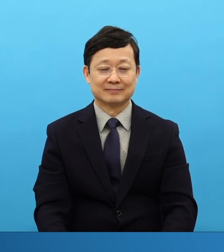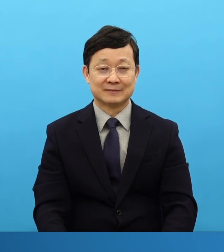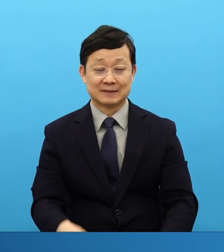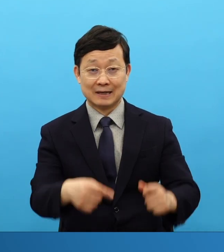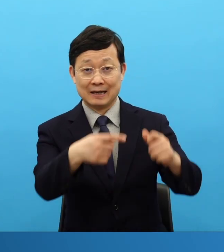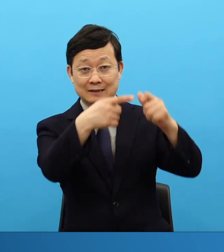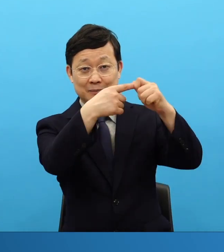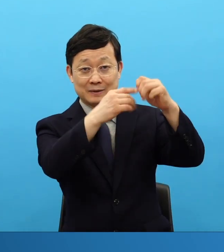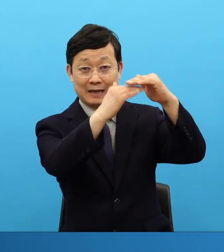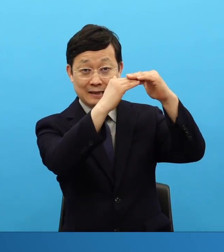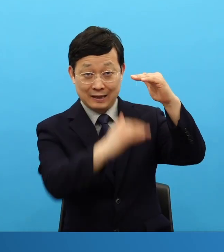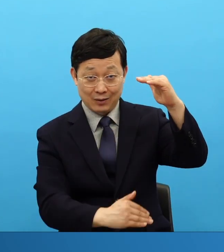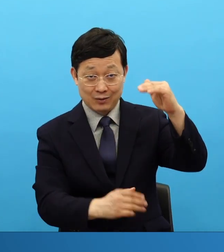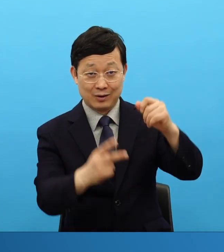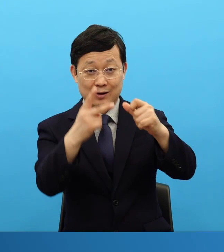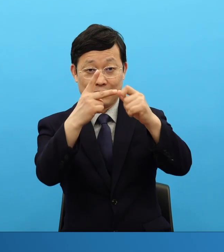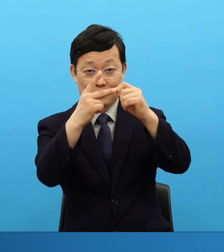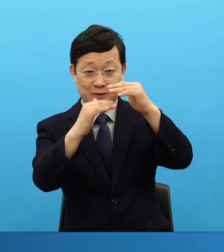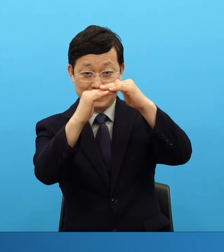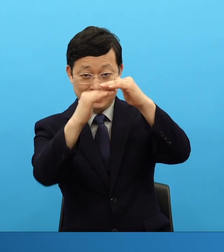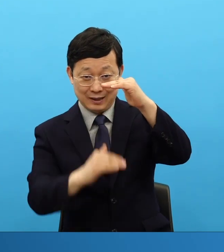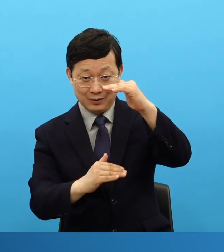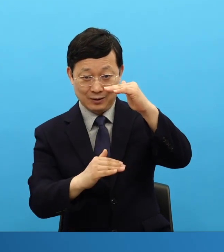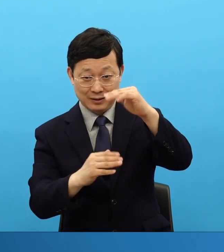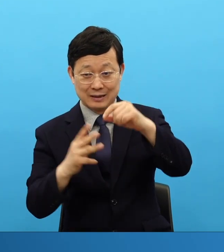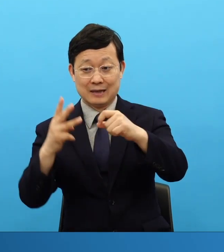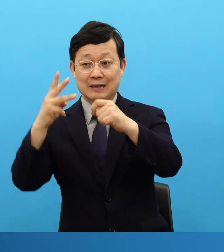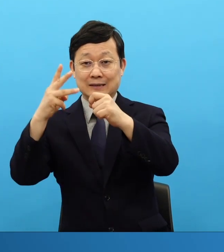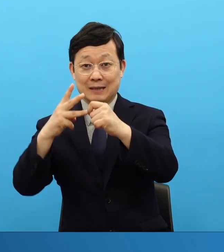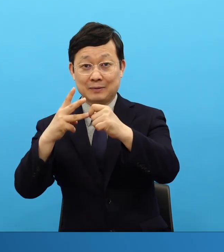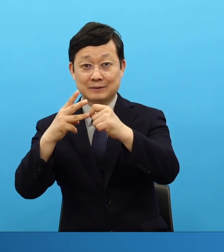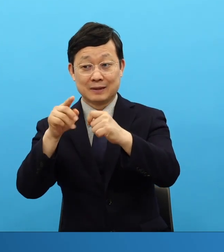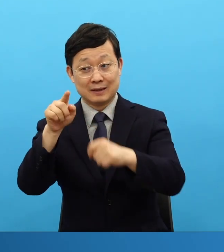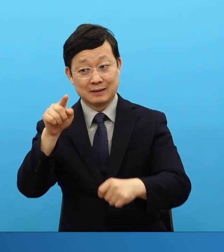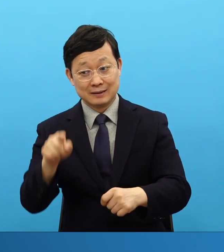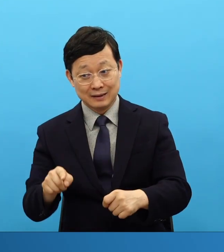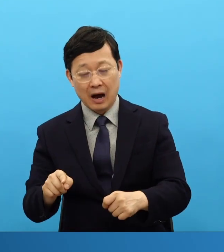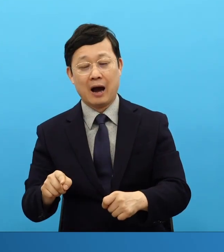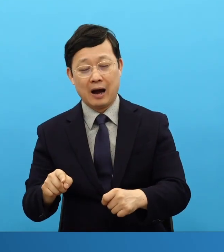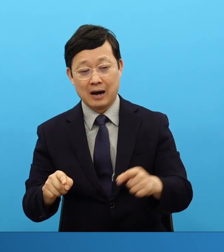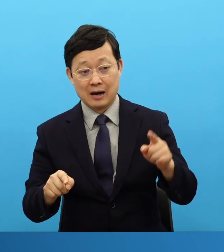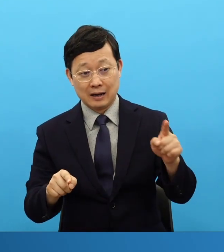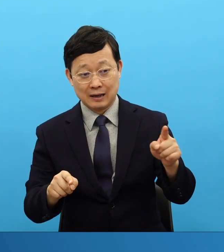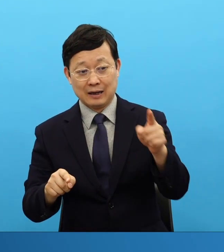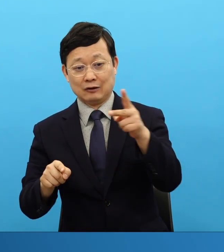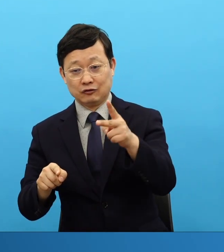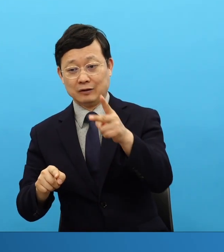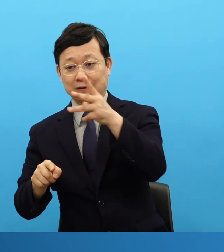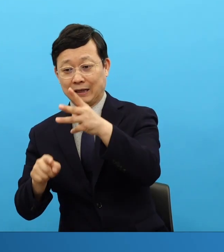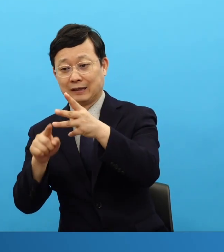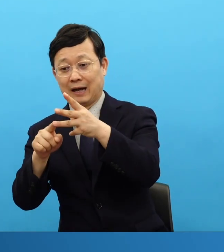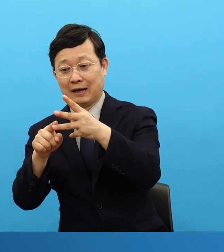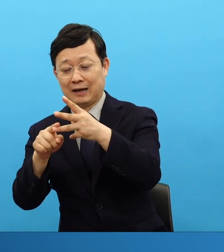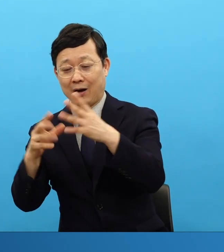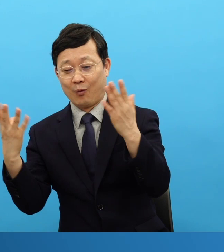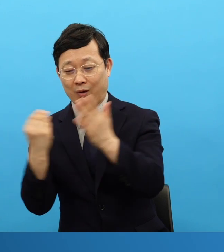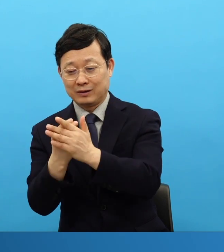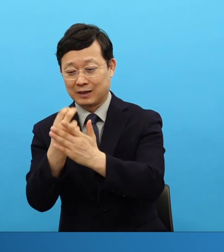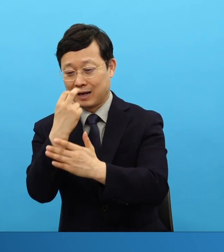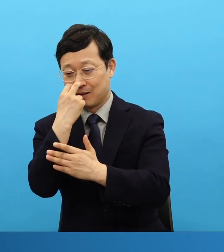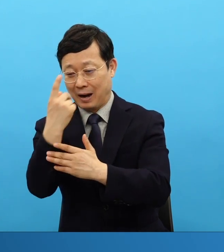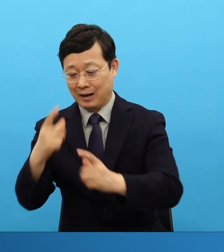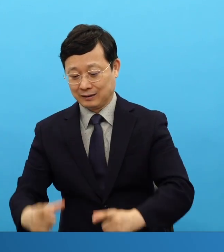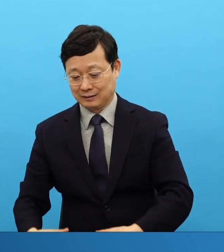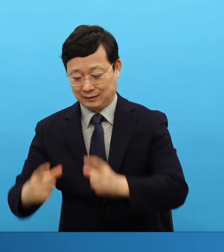절대 막내입니다. From here we see the absolute partisan. 오늘 이 서론 잘 기억하셔야 됩니다. 여러분 누구에게나 적용되는 말. Today you have to really remember